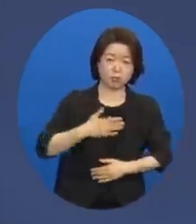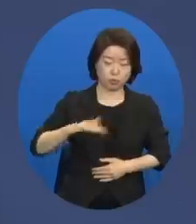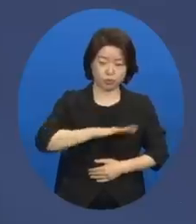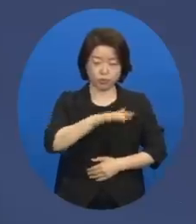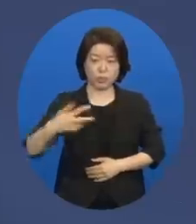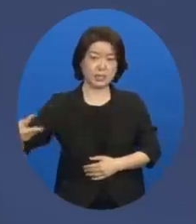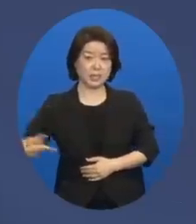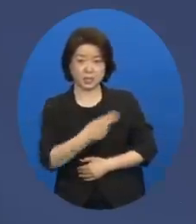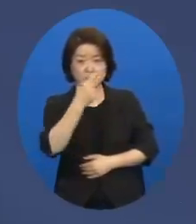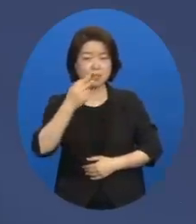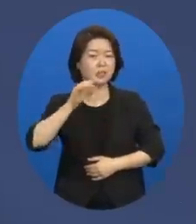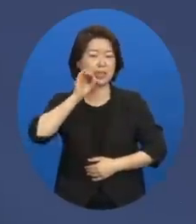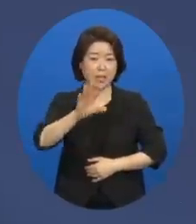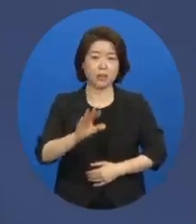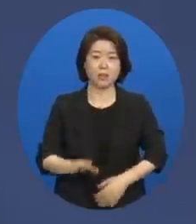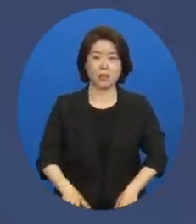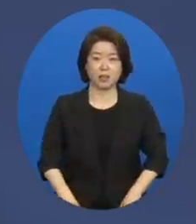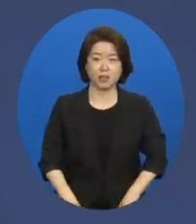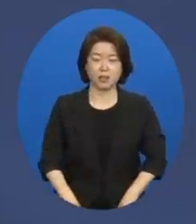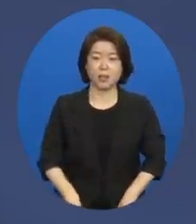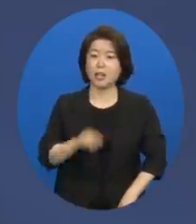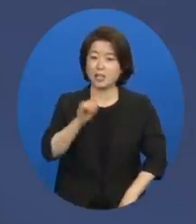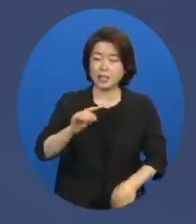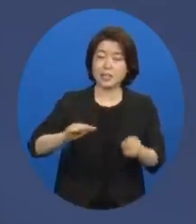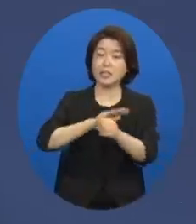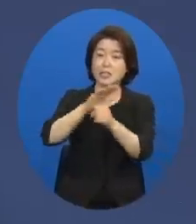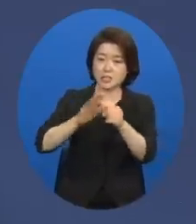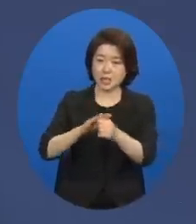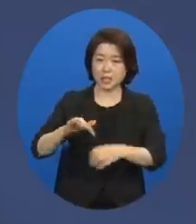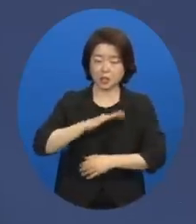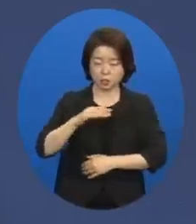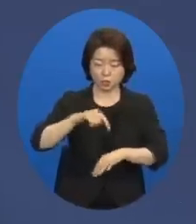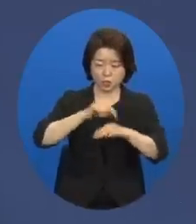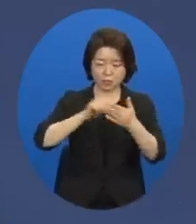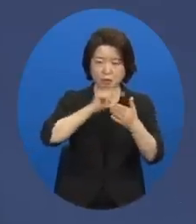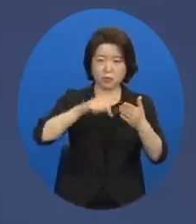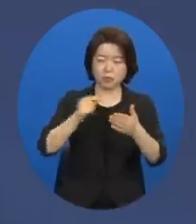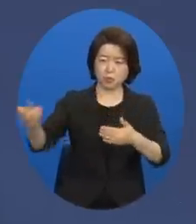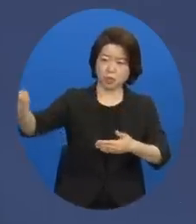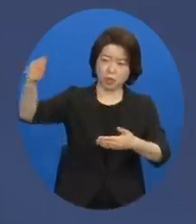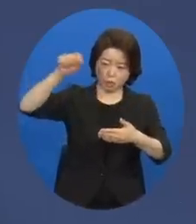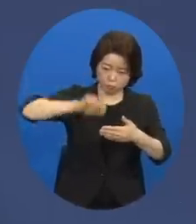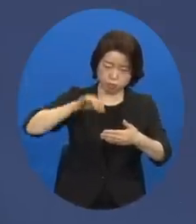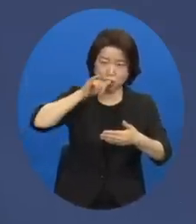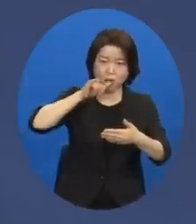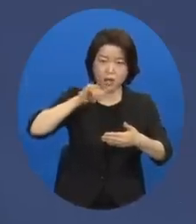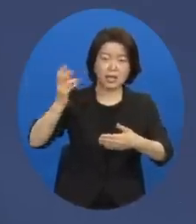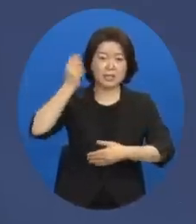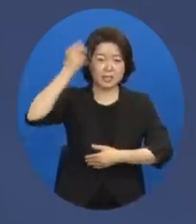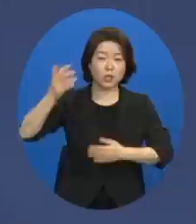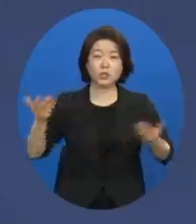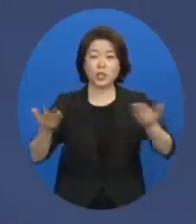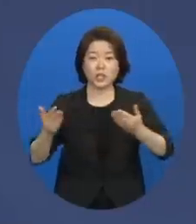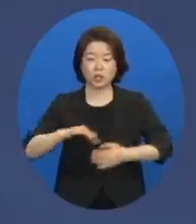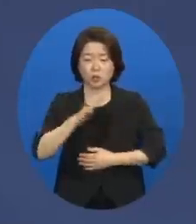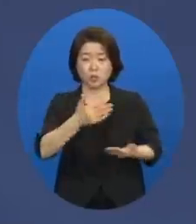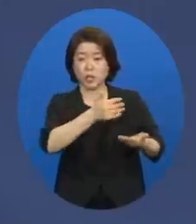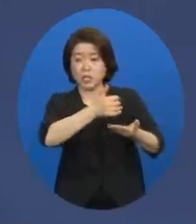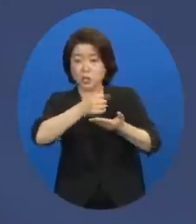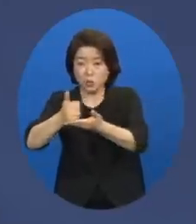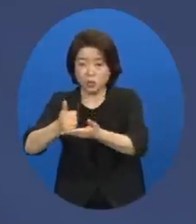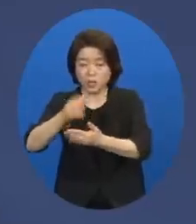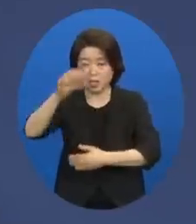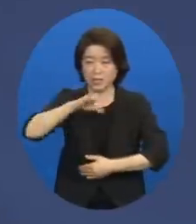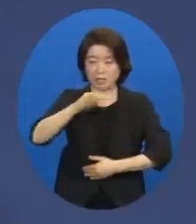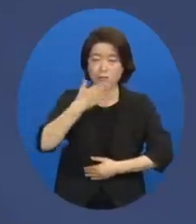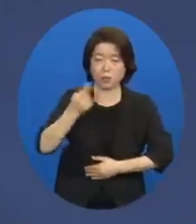끊을 수가 없느니라. 이 사랑이 우리 심령 안에 부어지도록 성령이 일하시도록 우리를 초대하시는